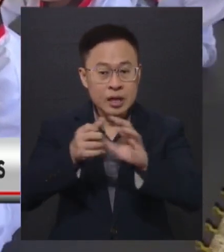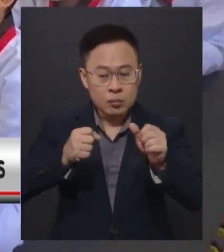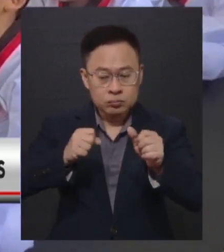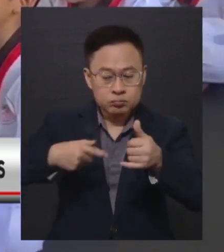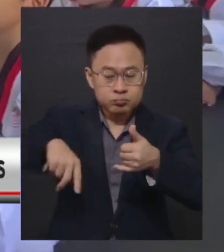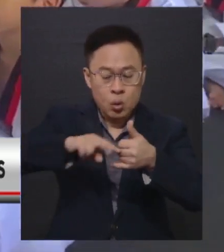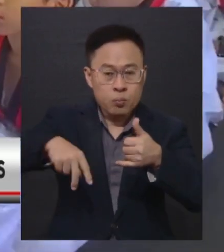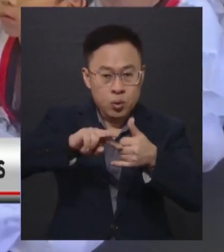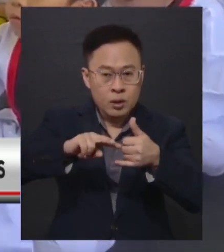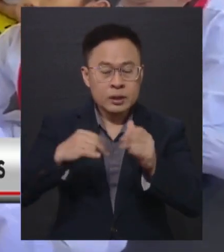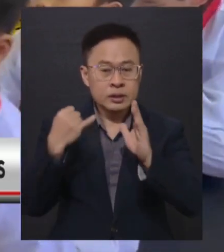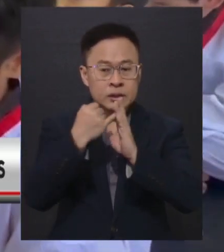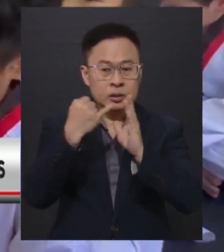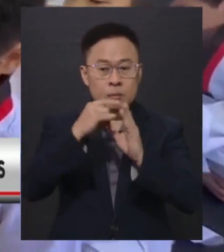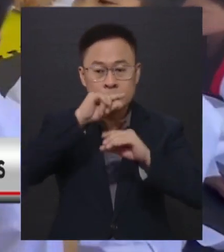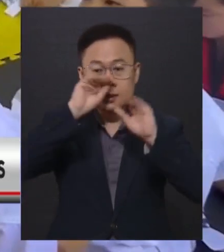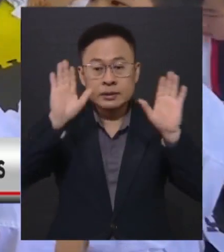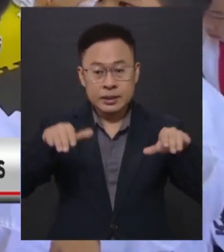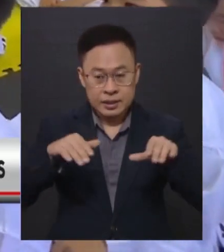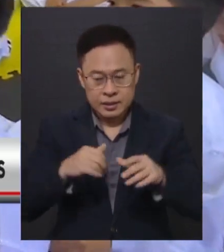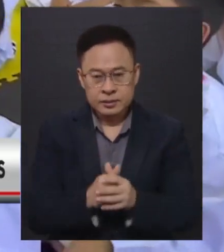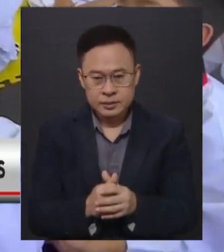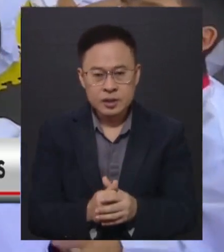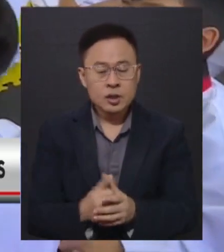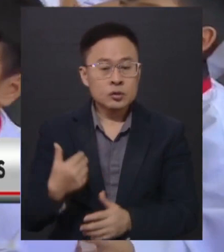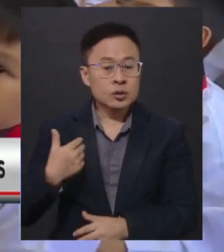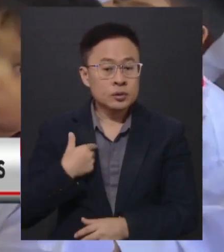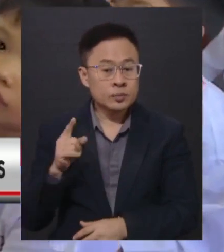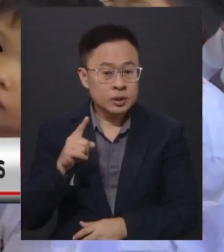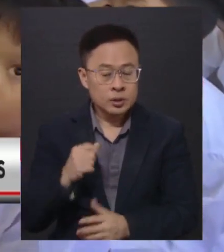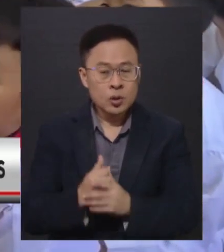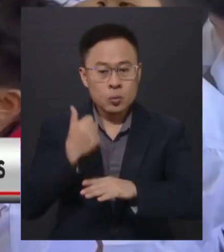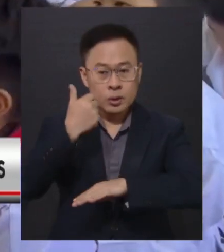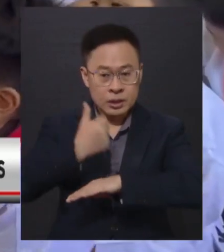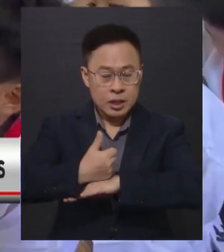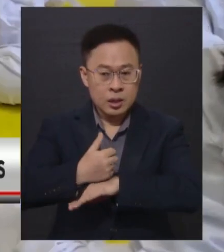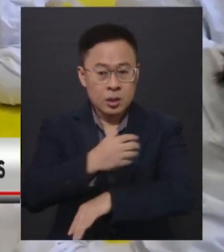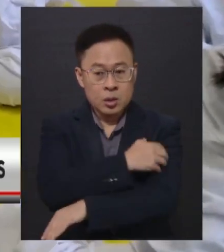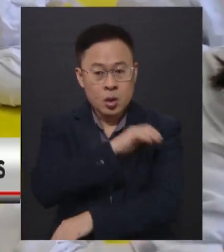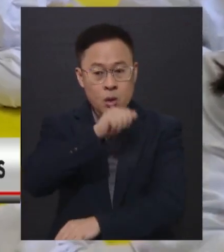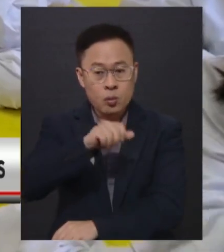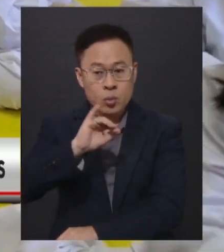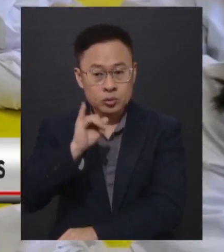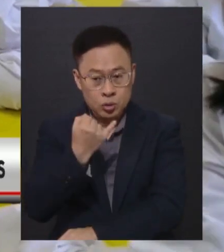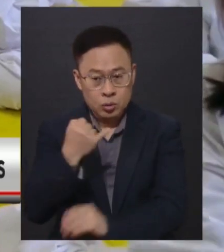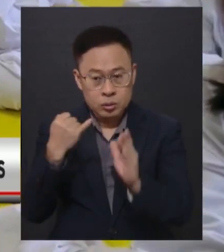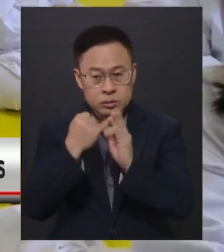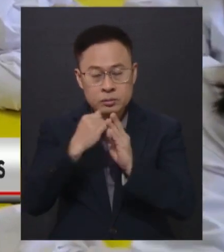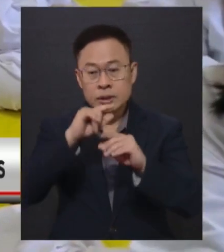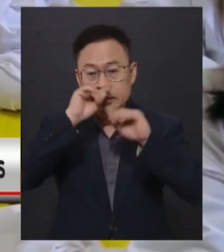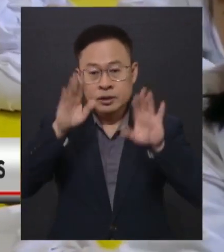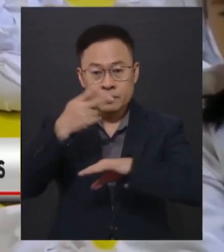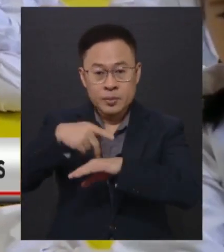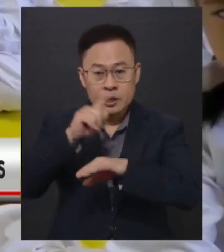มเทควันโดชัยนาทโดยมีนายอนุสรณ์นาคาสายนายกองค์การบริหารส่วนจังหวัดชัยนาทเป็นประธ